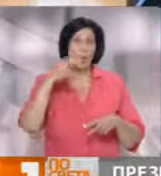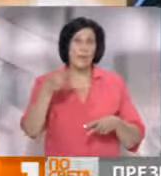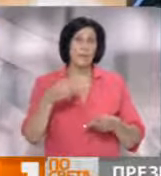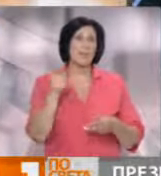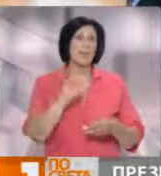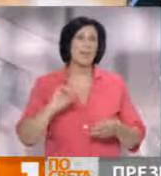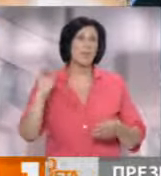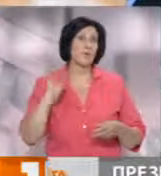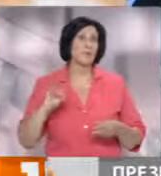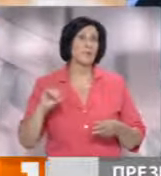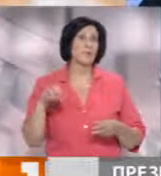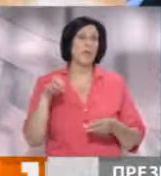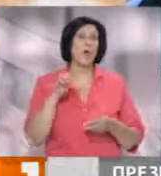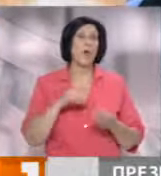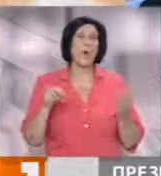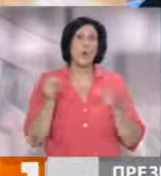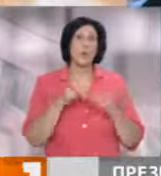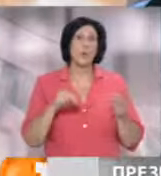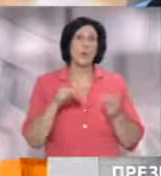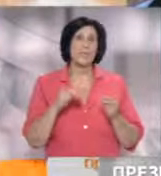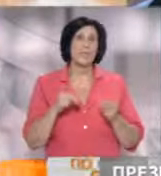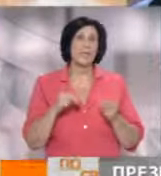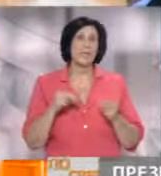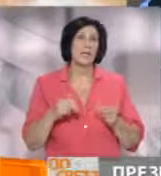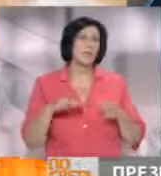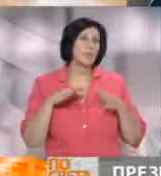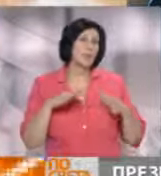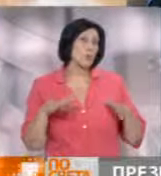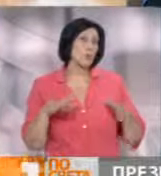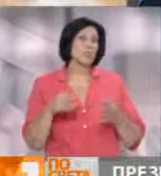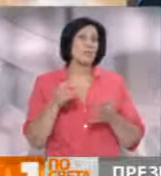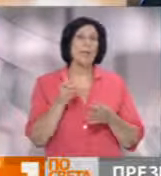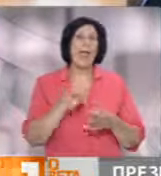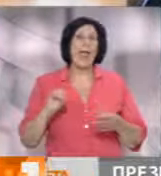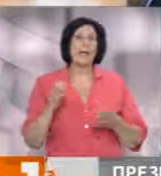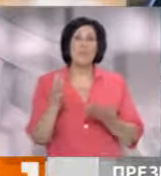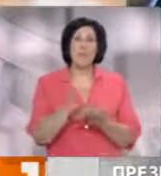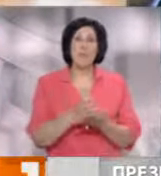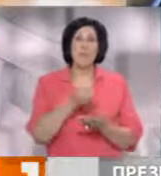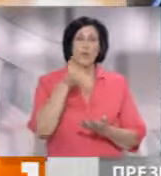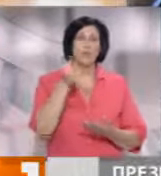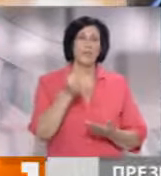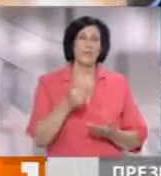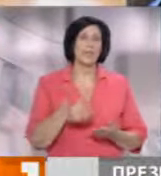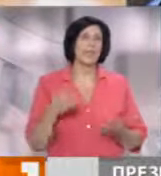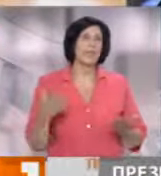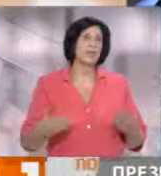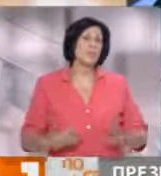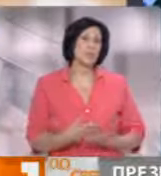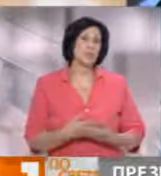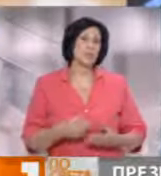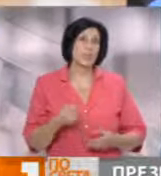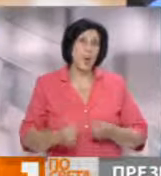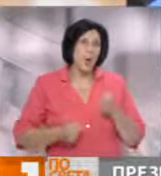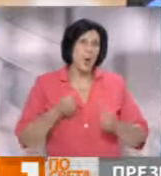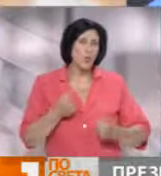вдигнем нивото на доверие към България, да отпушим замразените еврофондове по две оперативни програми и имаме нужда да